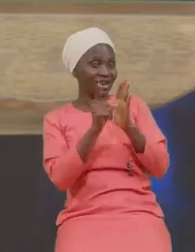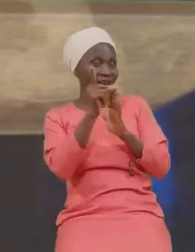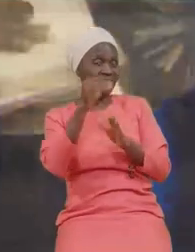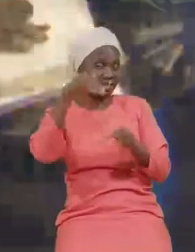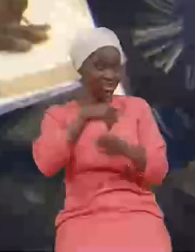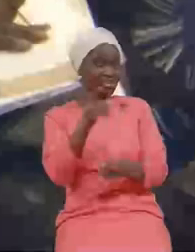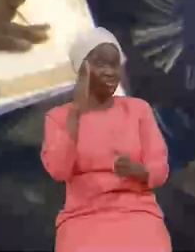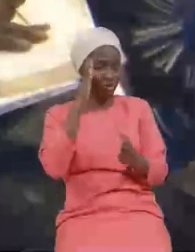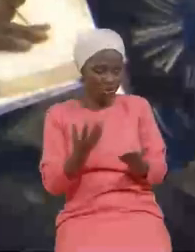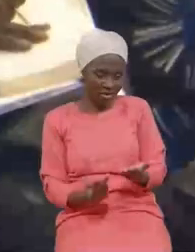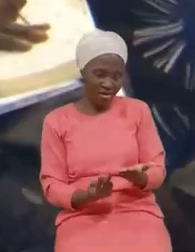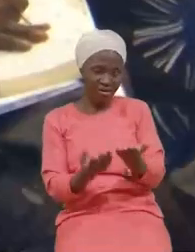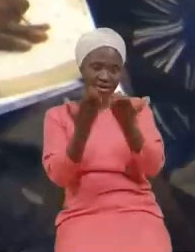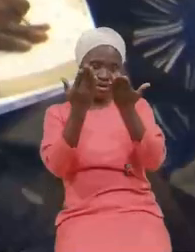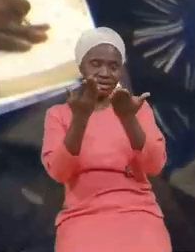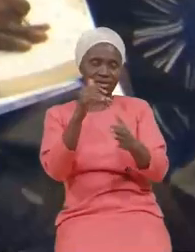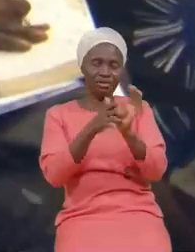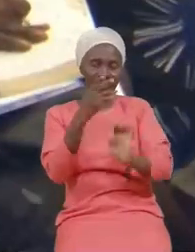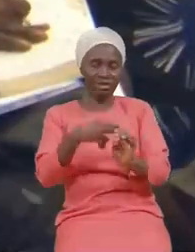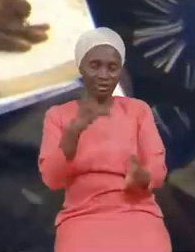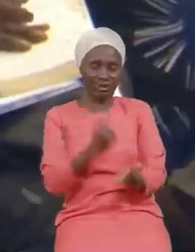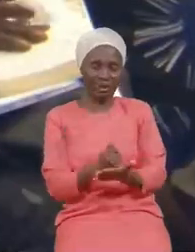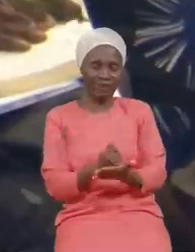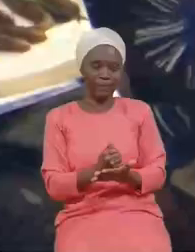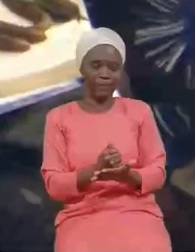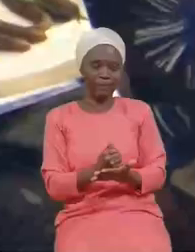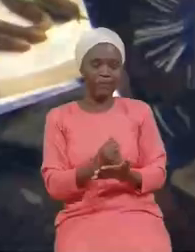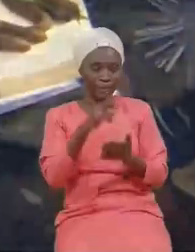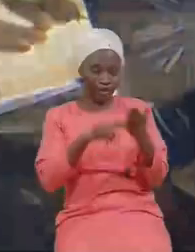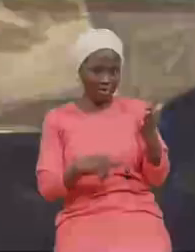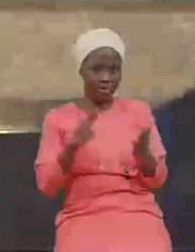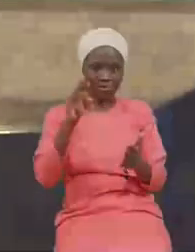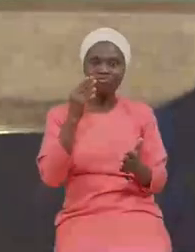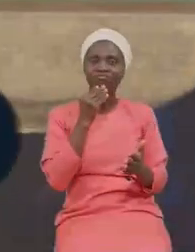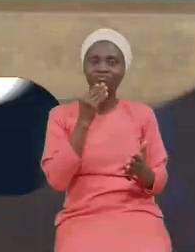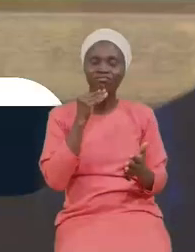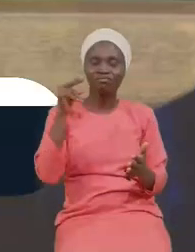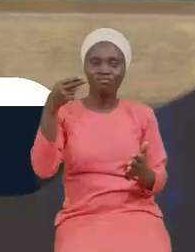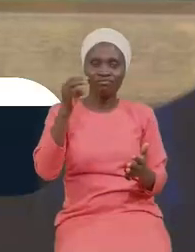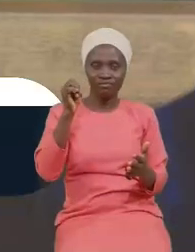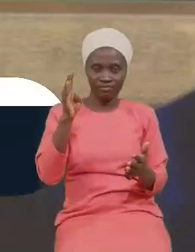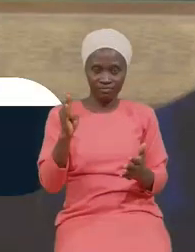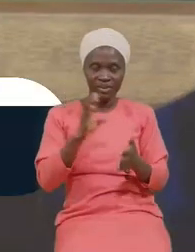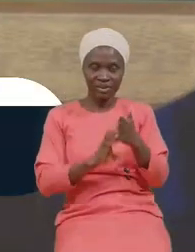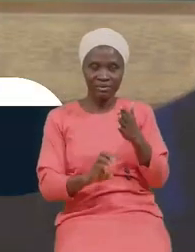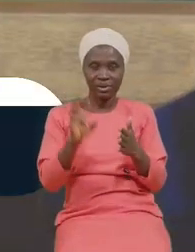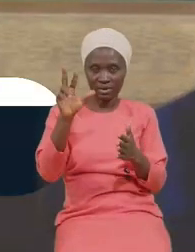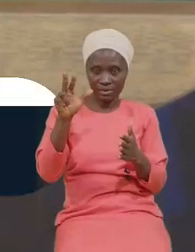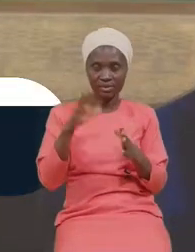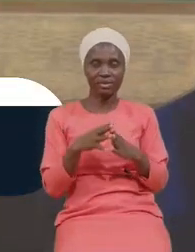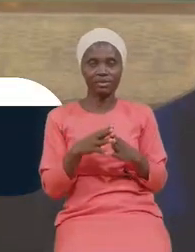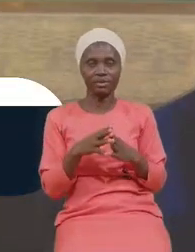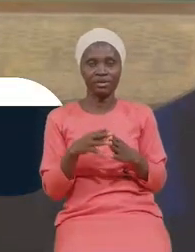se réveiller se lever hébreu 13 ans hébreu chapitre 13 et 13